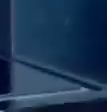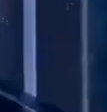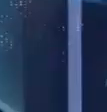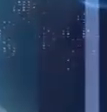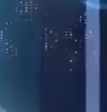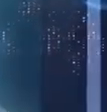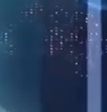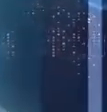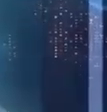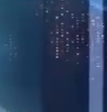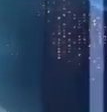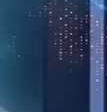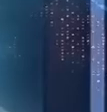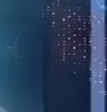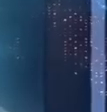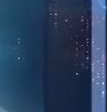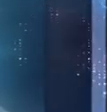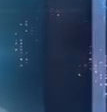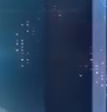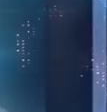рахм телеканал карасайский район